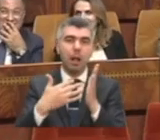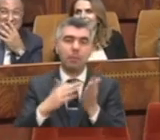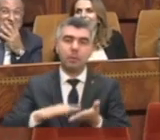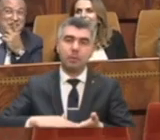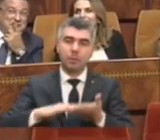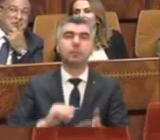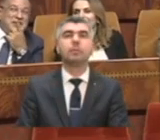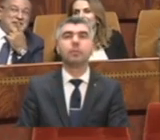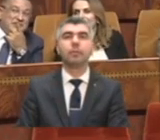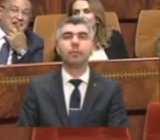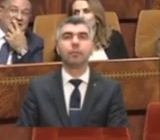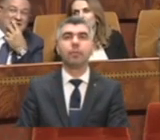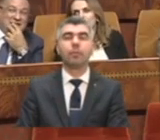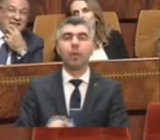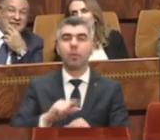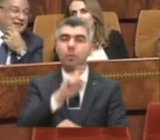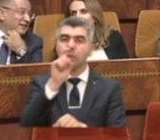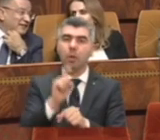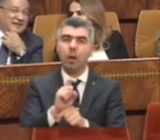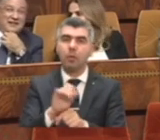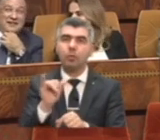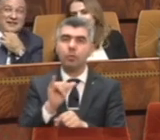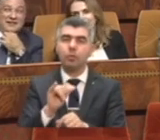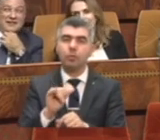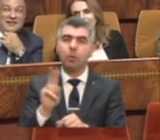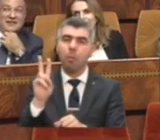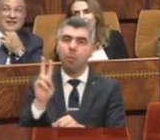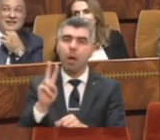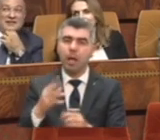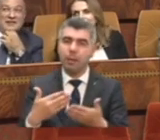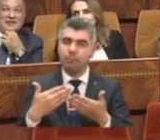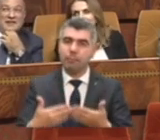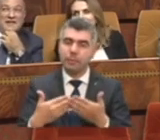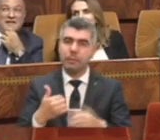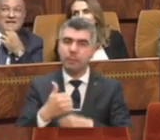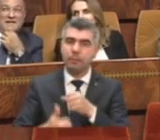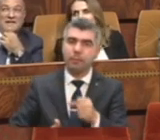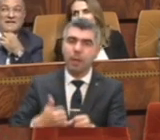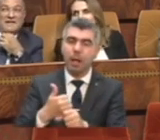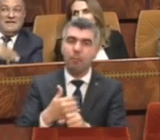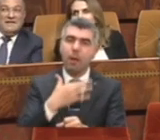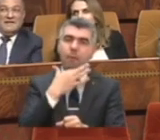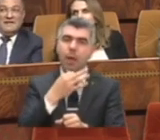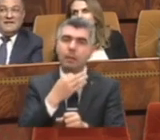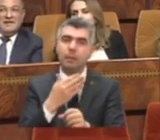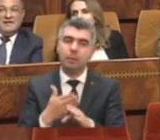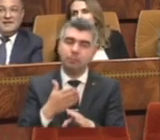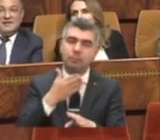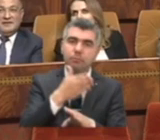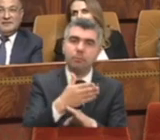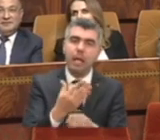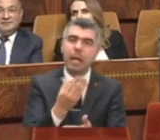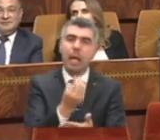نسألكم سيد الوزير المحترم على مميزات العرض التخييمي التربوي لهذه السنة، ومدى تسهيل الولوج للخدمة التربوية في وجه